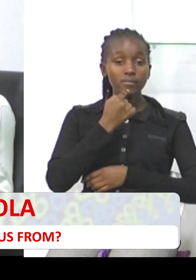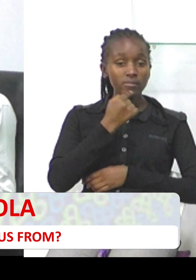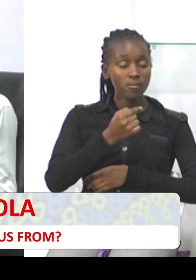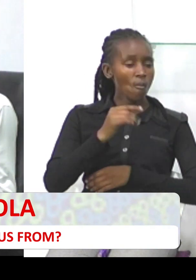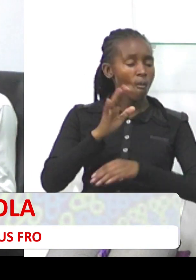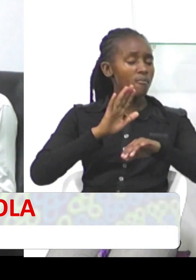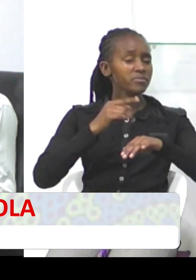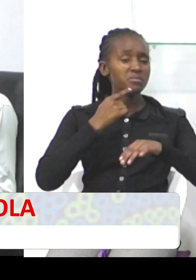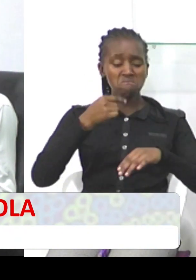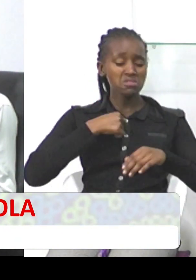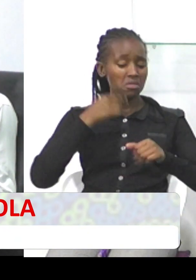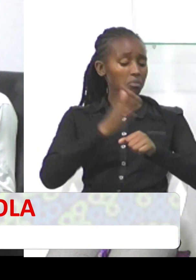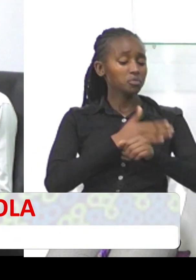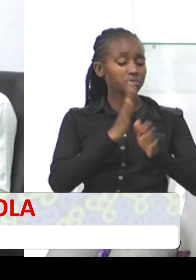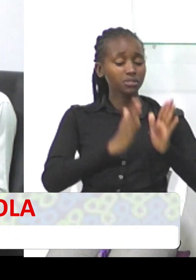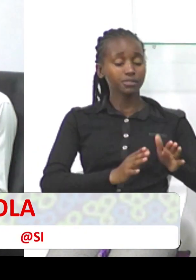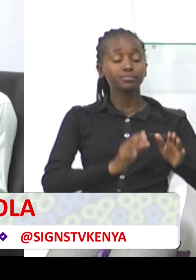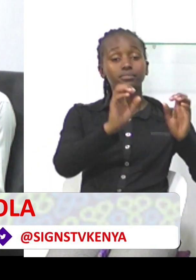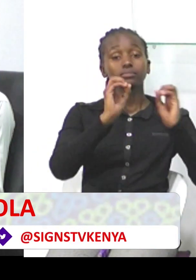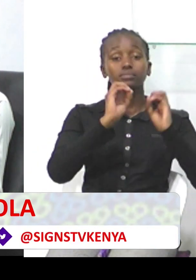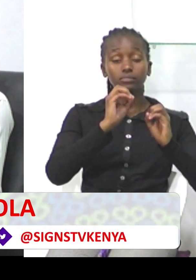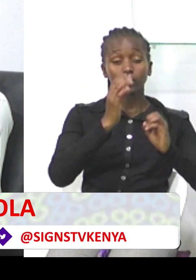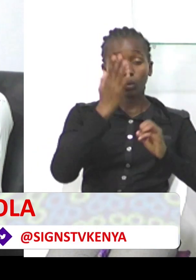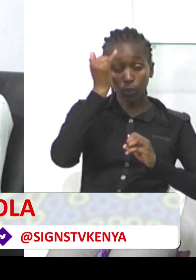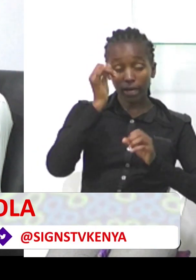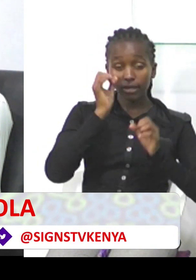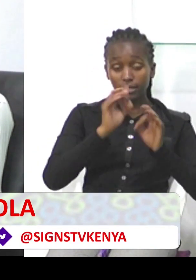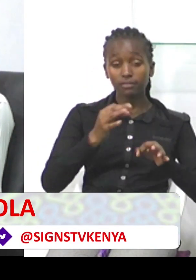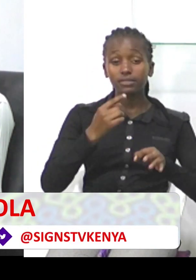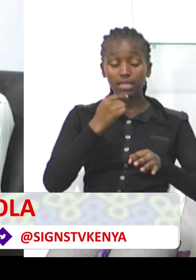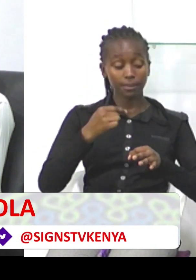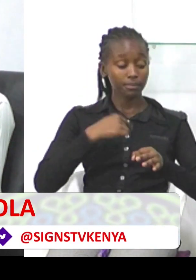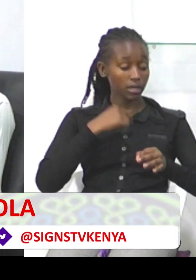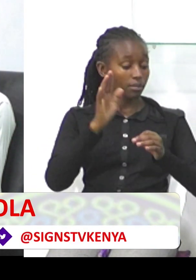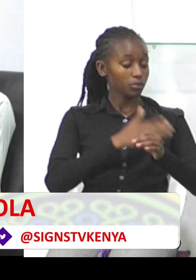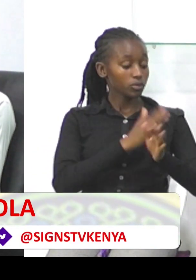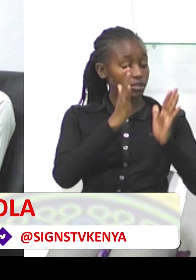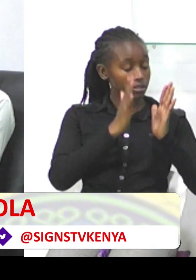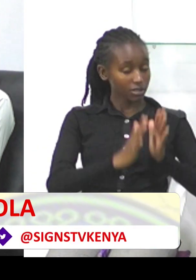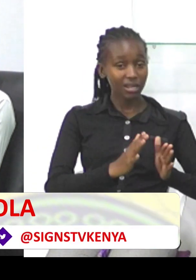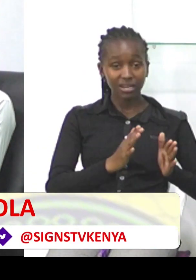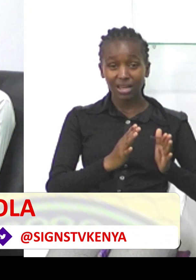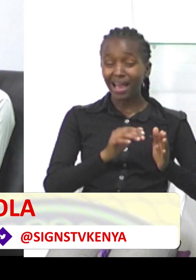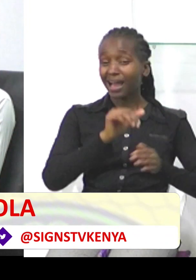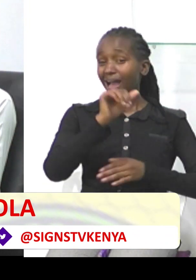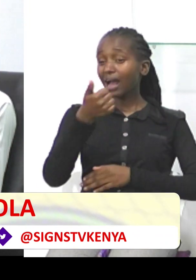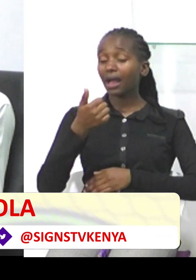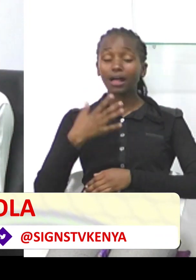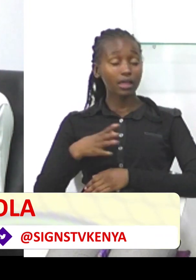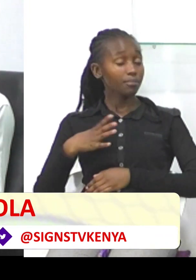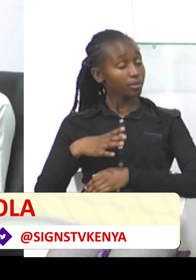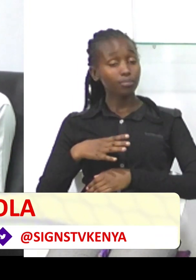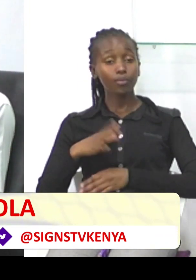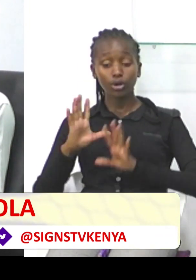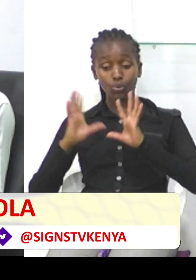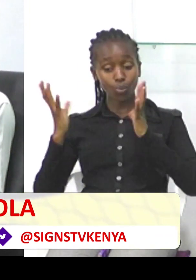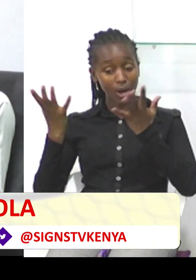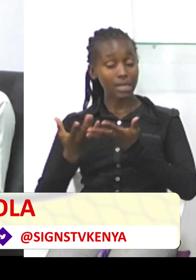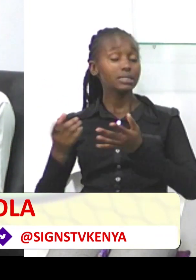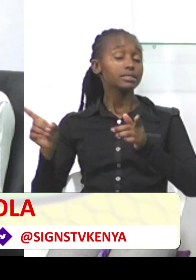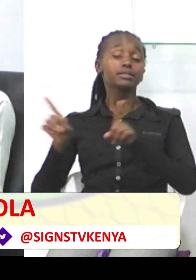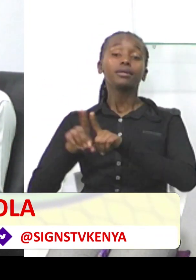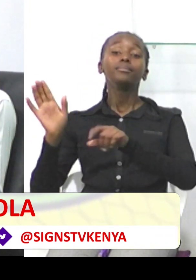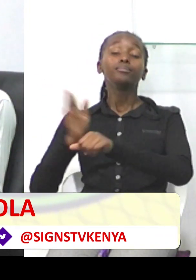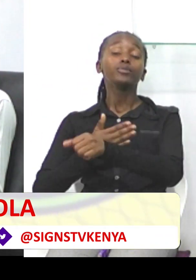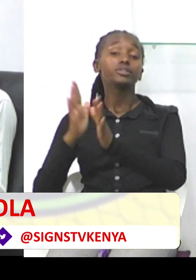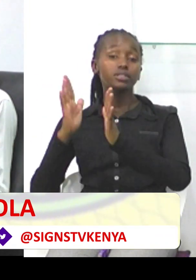artist. Mm-hmm. Because mimi ukiniita artist, una hata wale wa dunia ni artist. Artist.